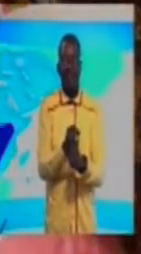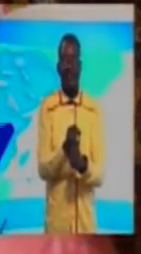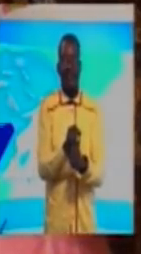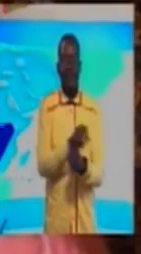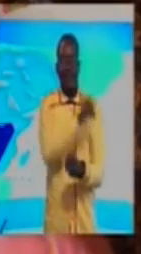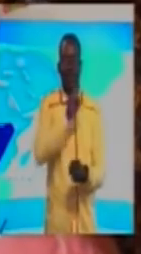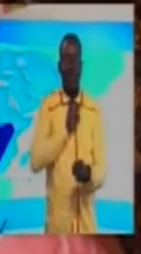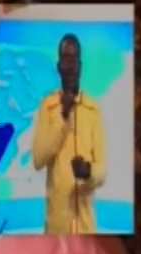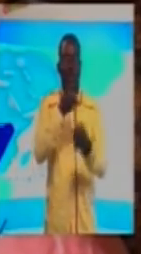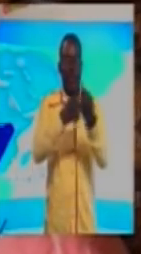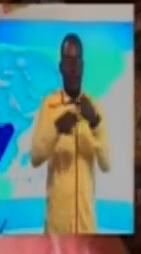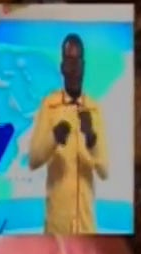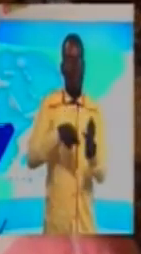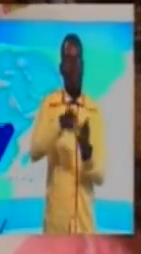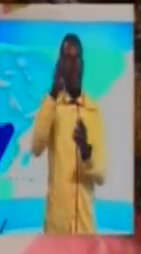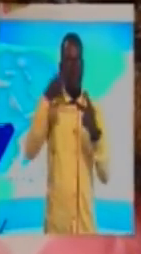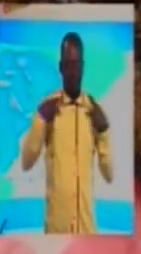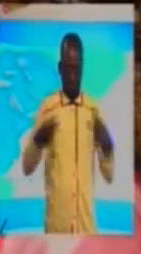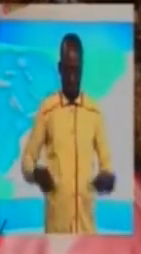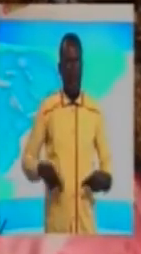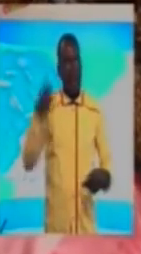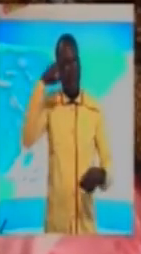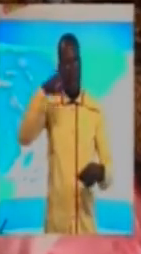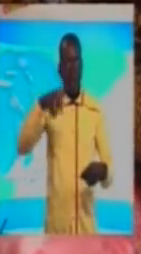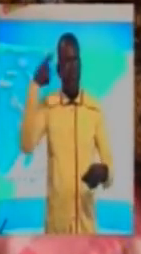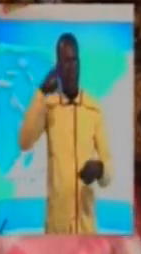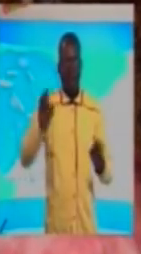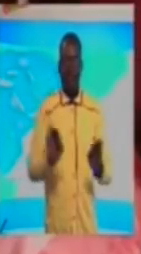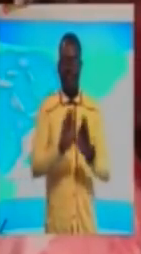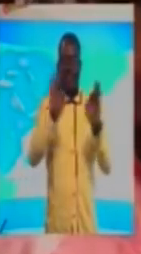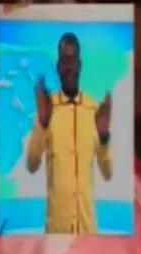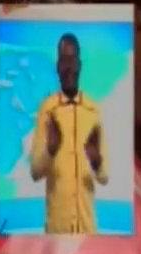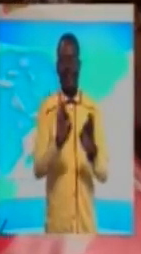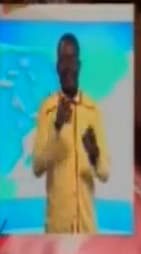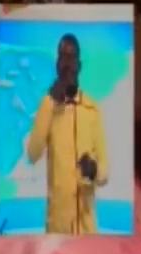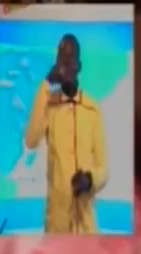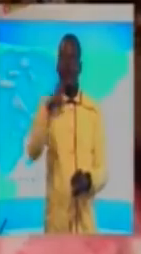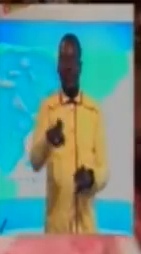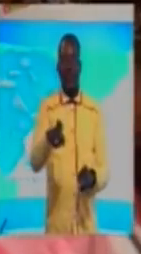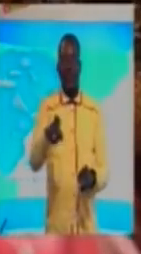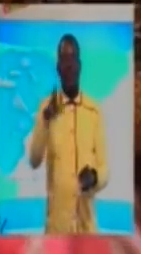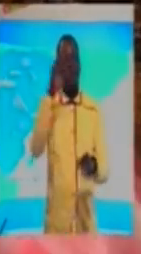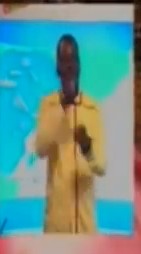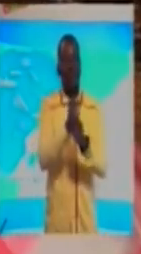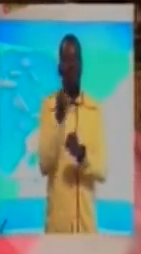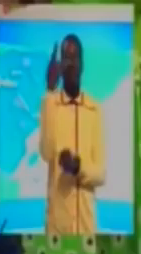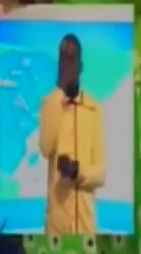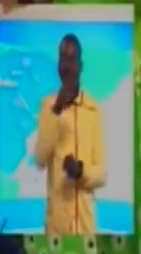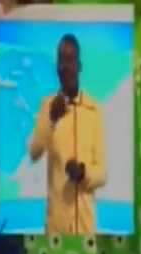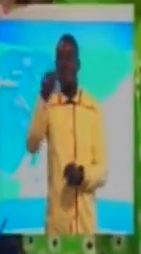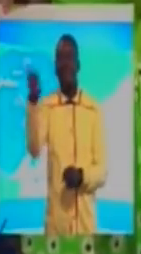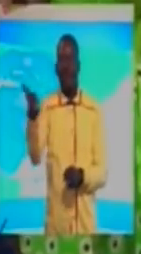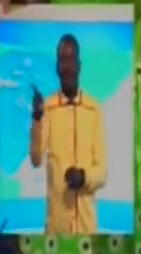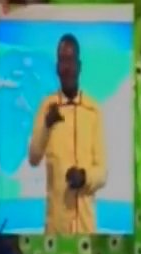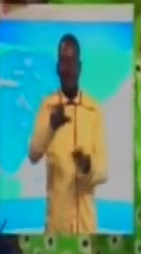Je suis venu payer un pantalon et une chemise pour les fêtes. Il faut que je ressemble aux autres aussi. Autre